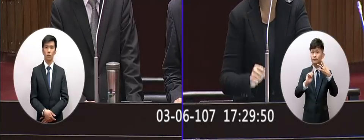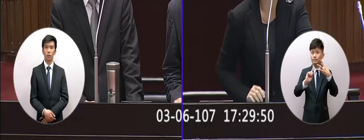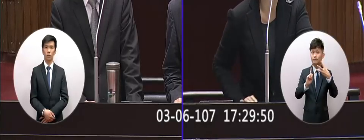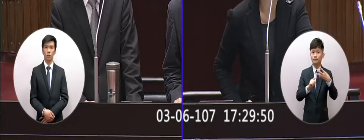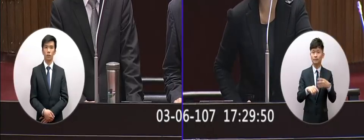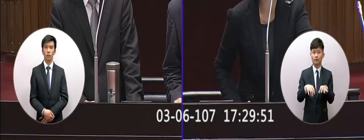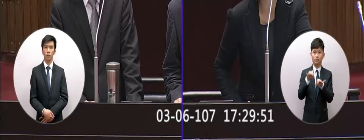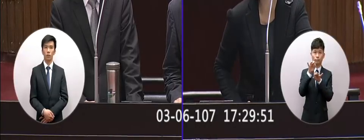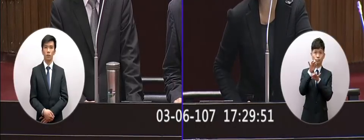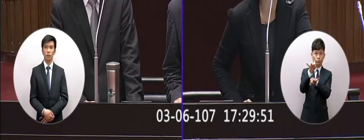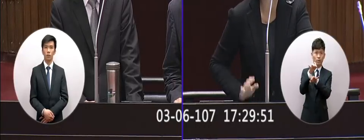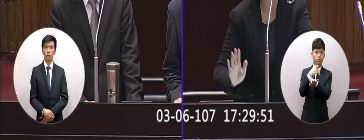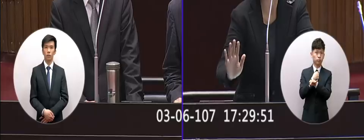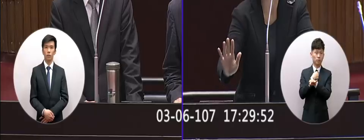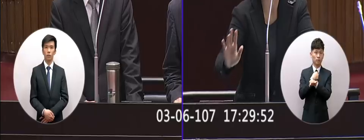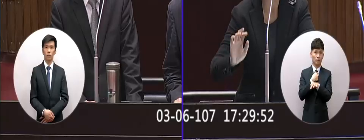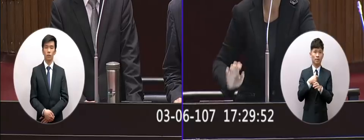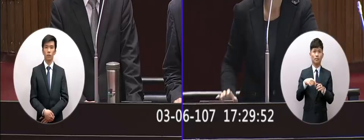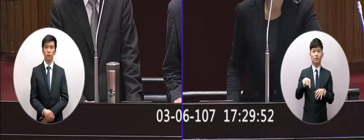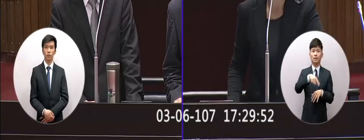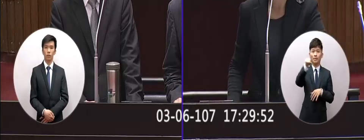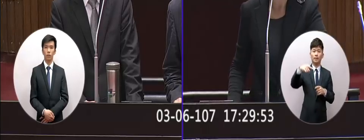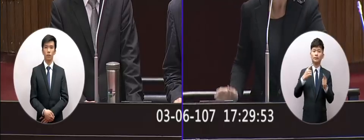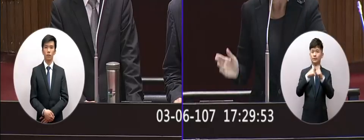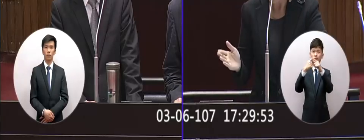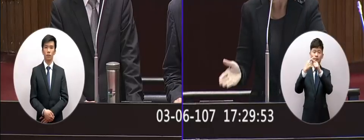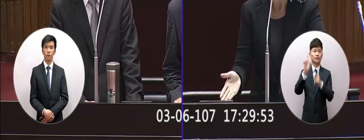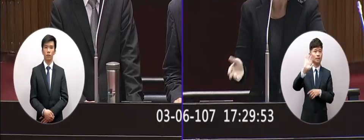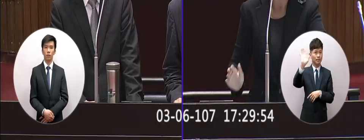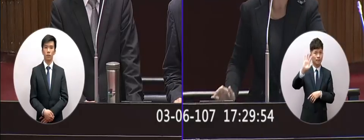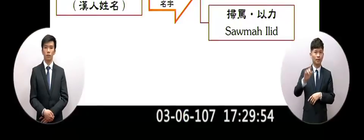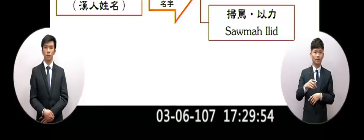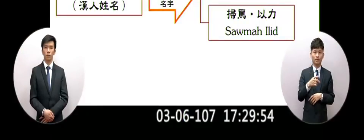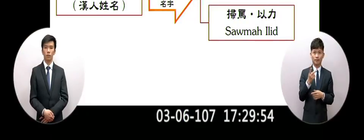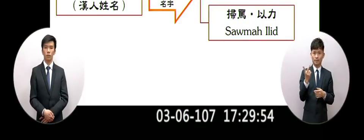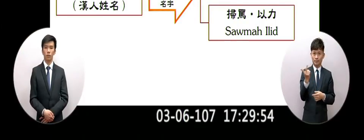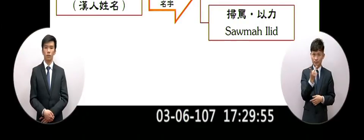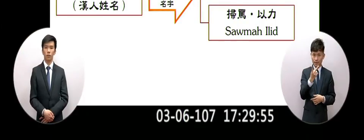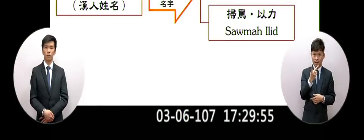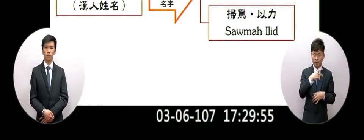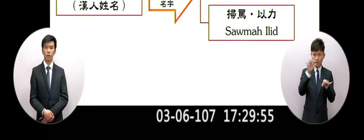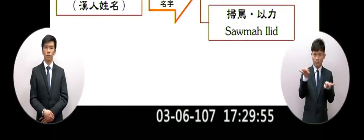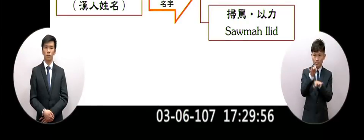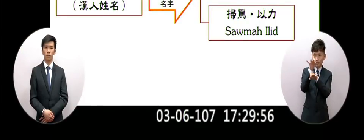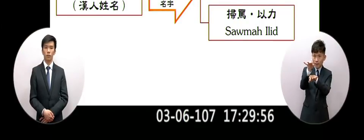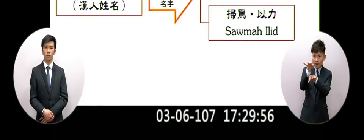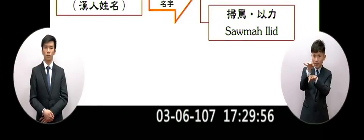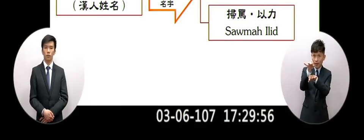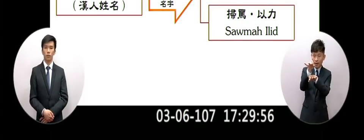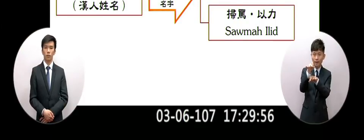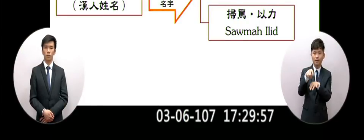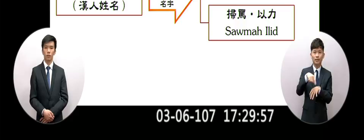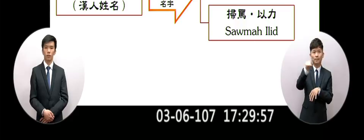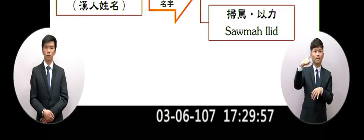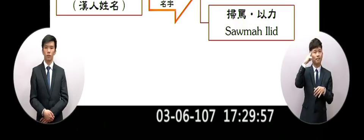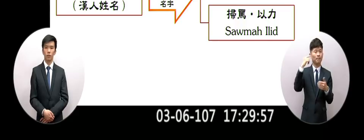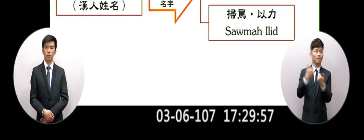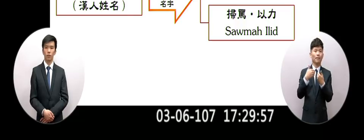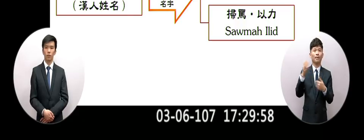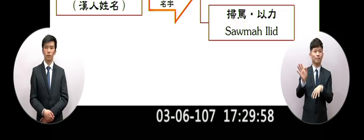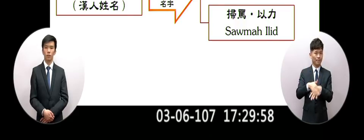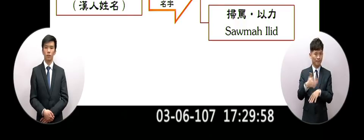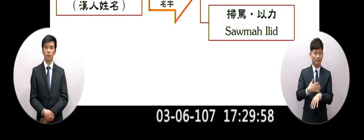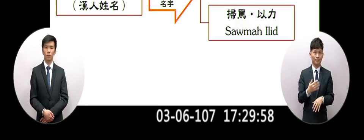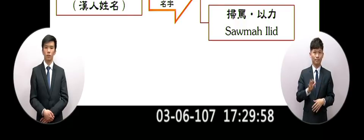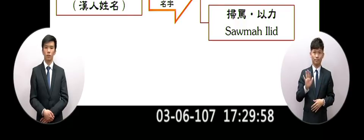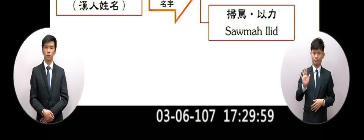并列两种姓名条例说，哎呀你们不要吵啦，我把这两种都给它放在一起，你们就不会有意见了。但